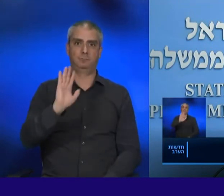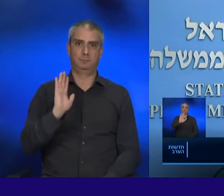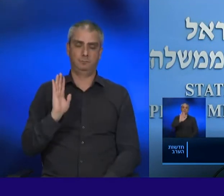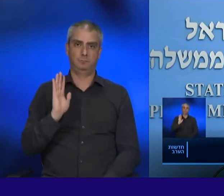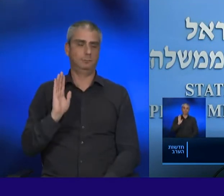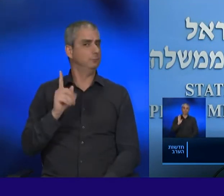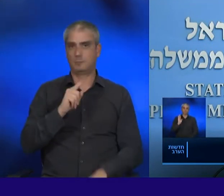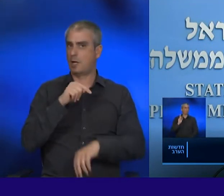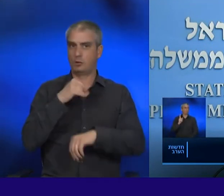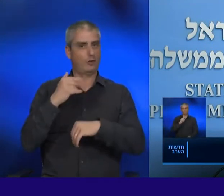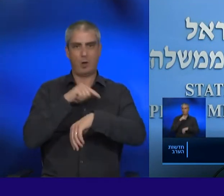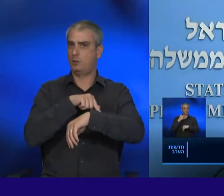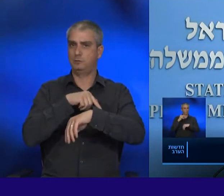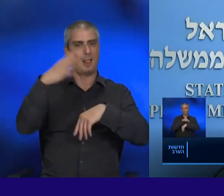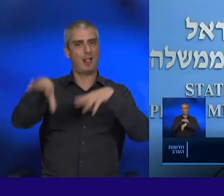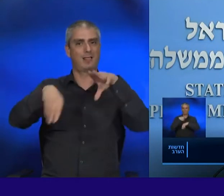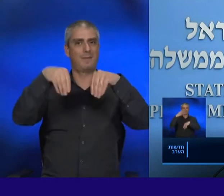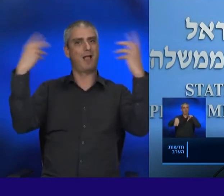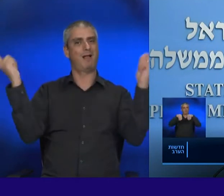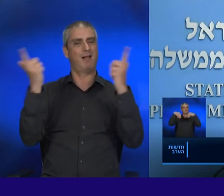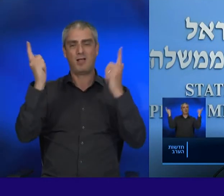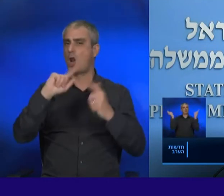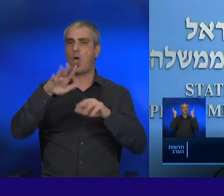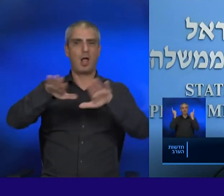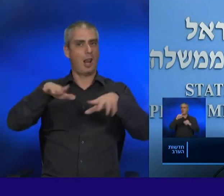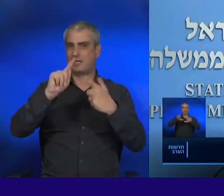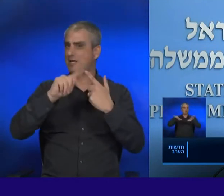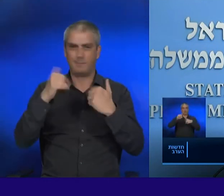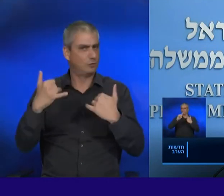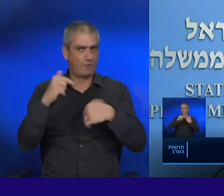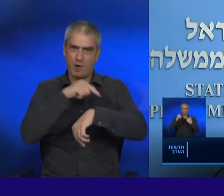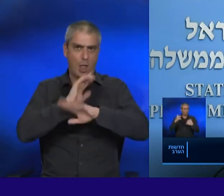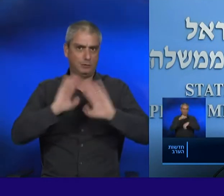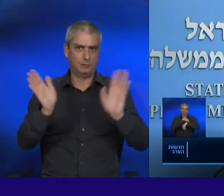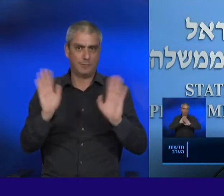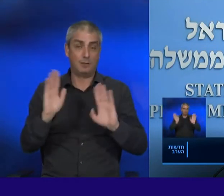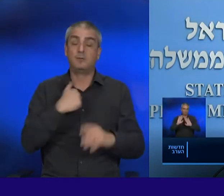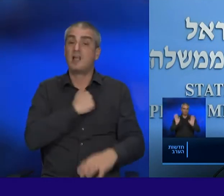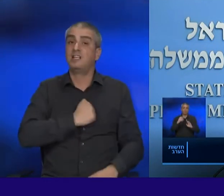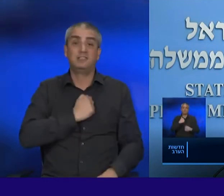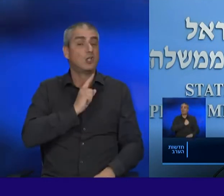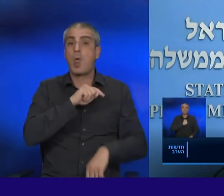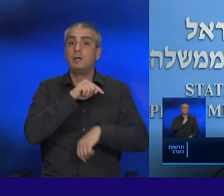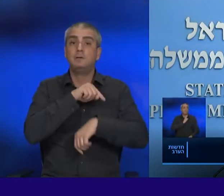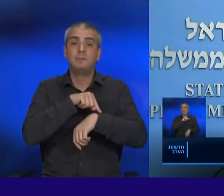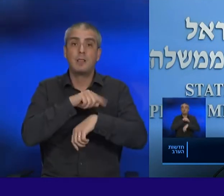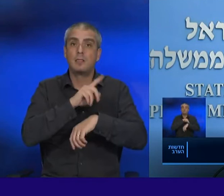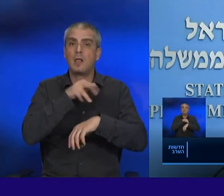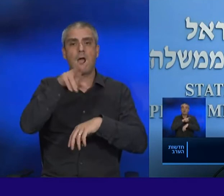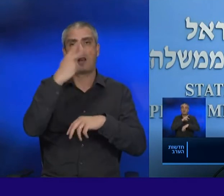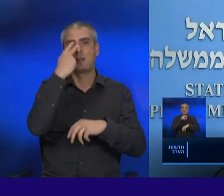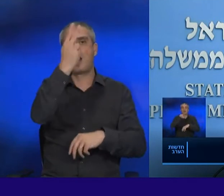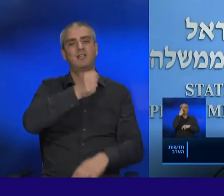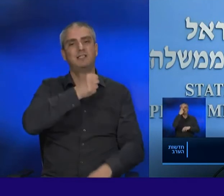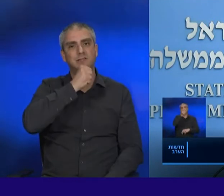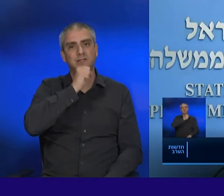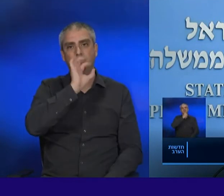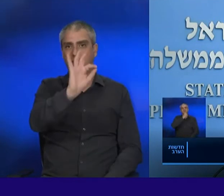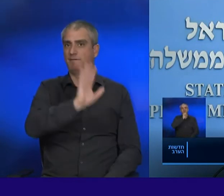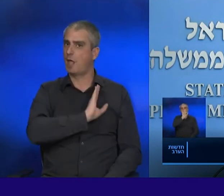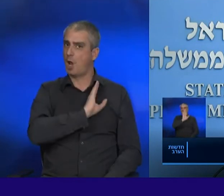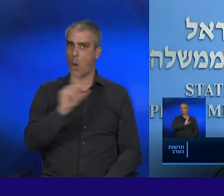זה לא הזמן ללכת לפארק, זה לא הזמן ללכת לחוף הים, זה לצערנו גם לא הזמן ללכת ולבקר את סבא וסבתא.